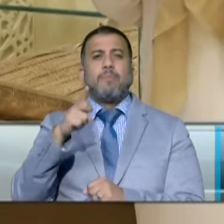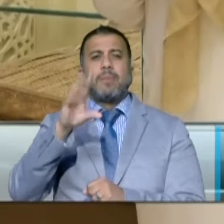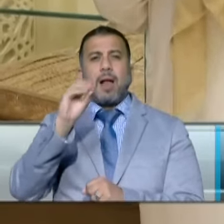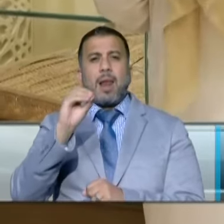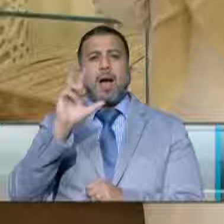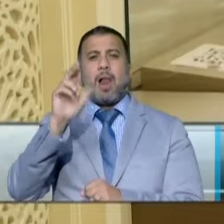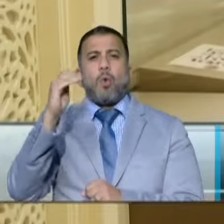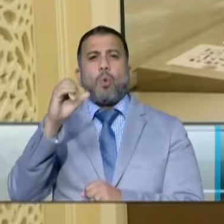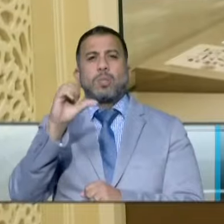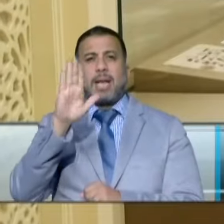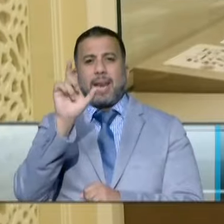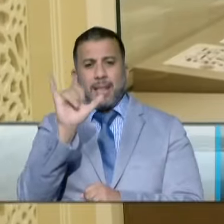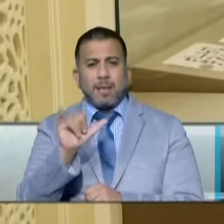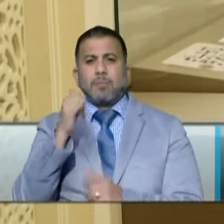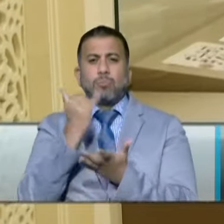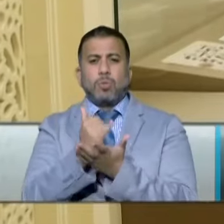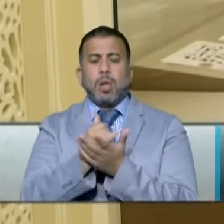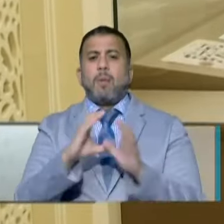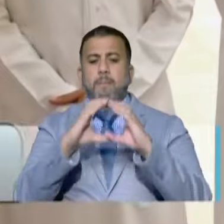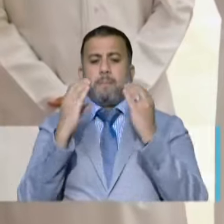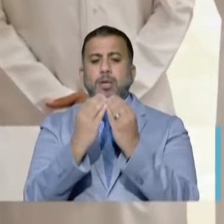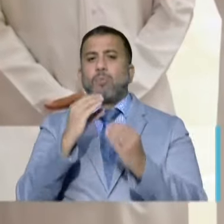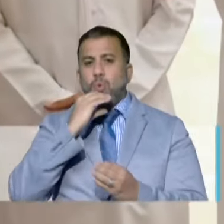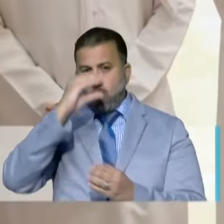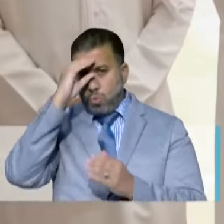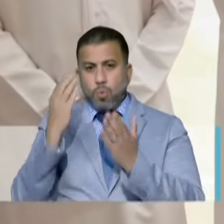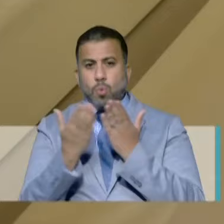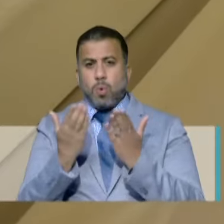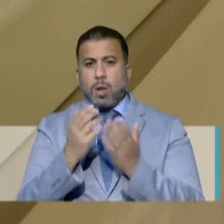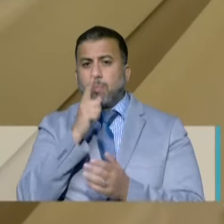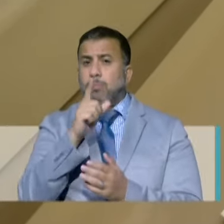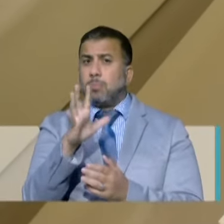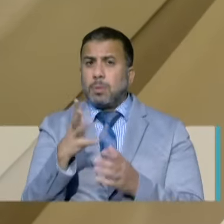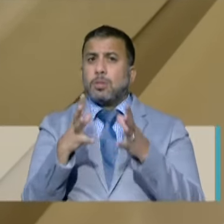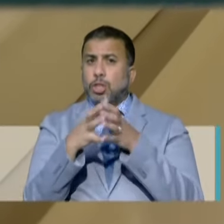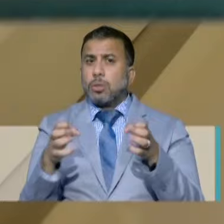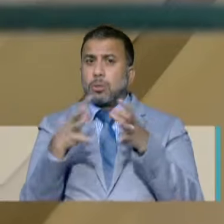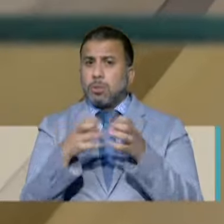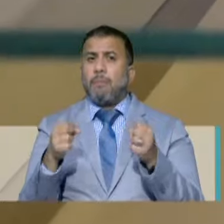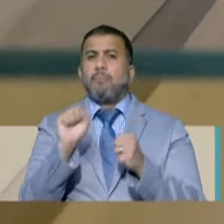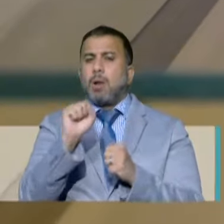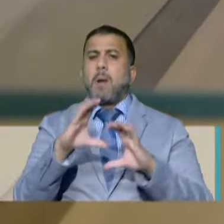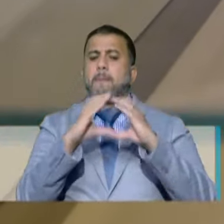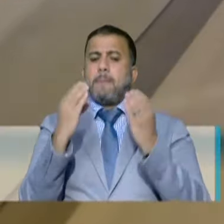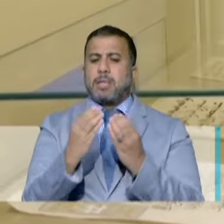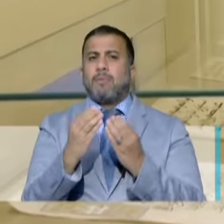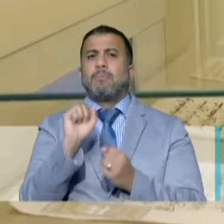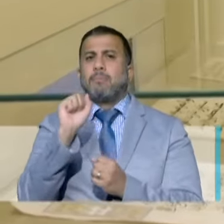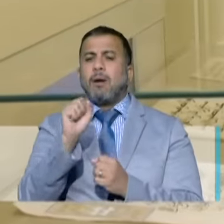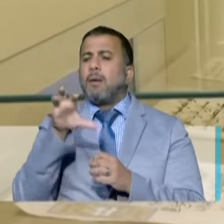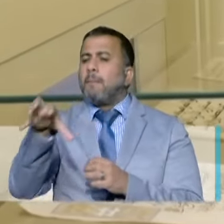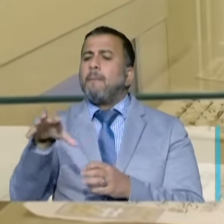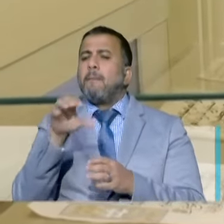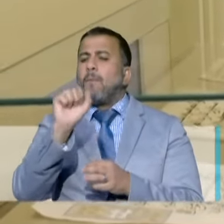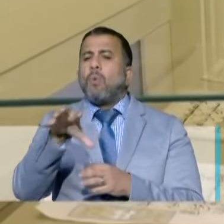الحوسني الامين العام لمجمع القران الكريم حيث قدم للوفد شرحا مفصلا المجمع ومتاحف